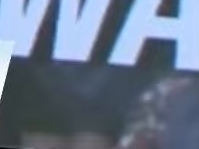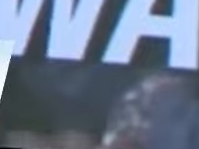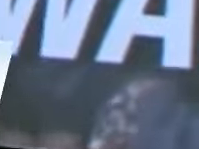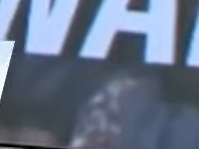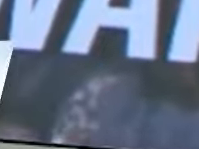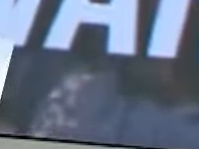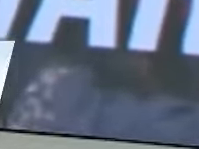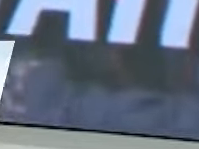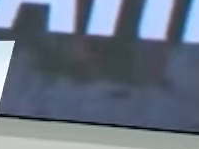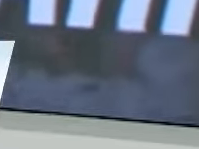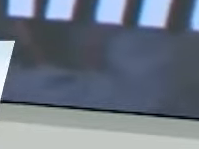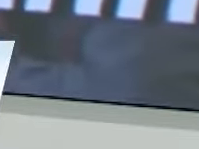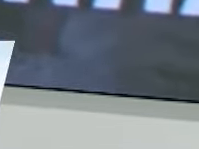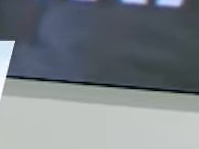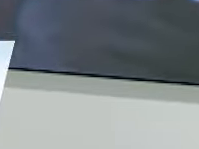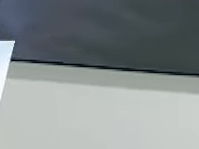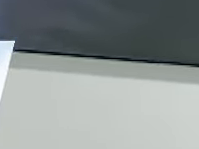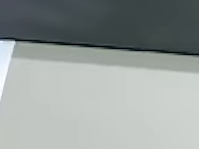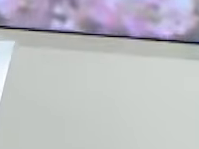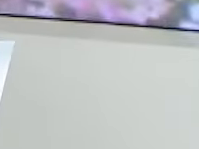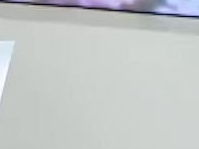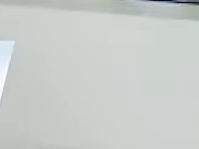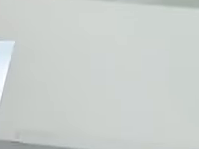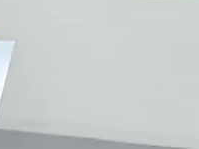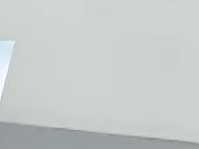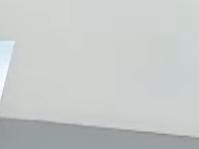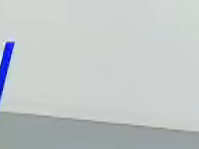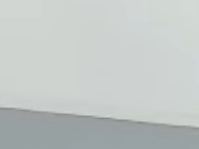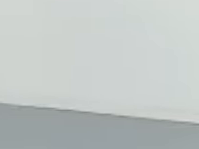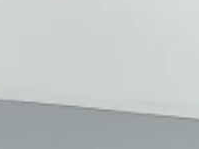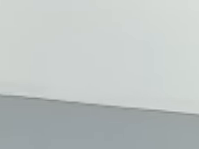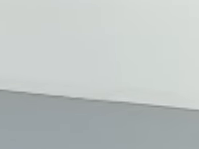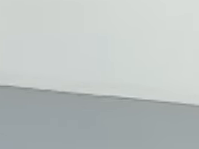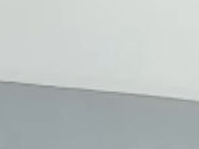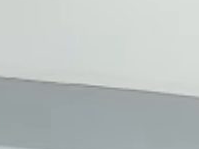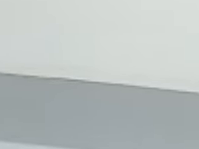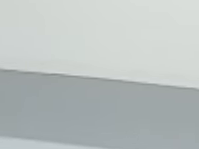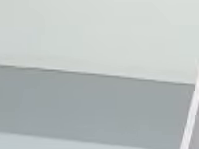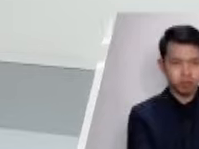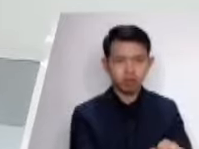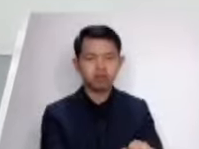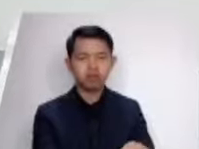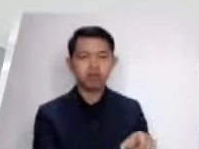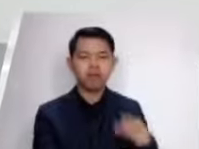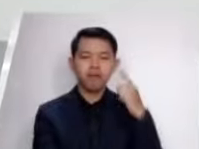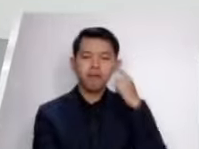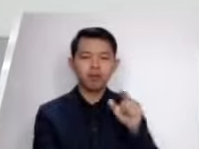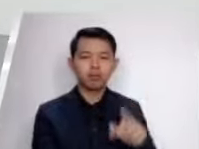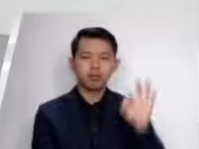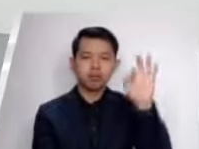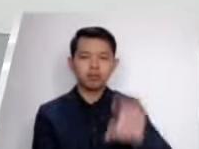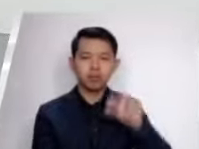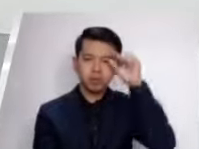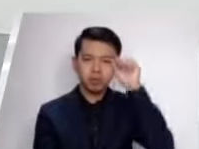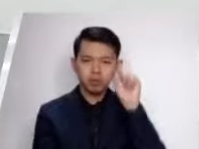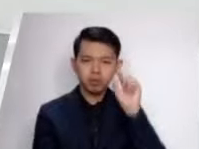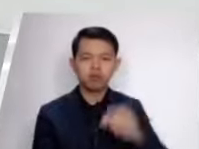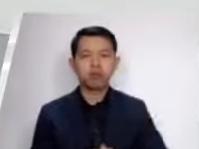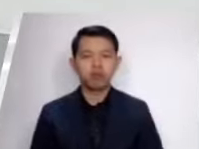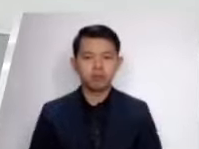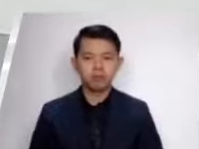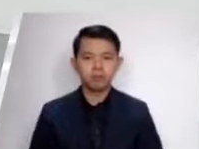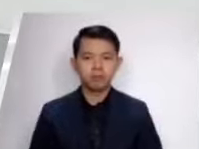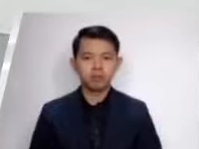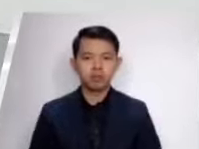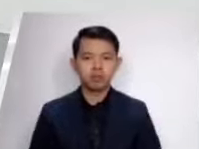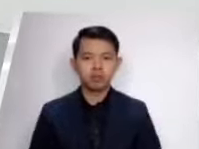Isinilbi na po ang arrest warrants laban kay Kingdom of Jesus Christ leader Pastor Apollo Quiboloy. Bahagya pang nagkatensyon ng harangan ng mga